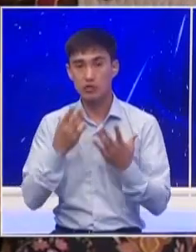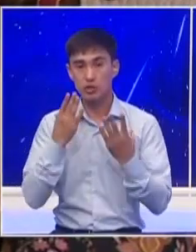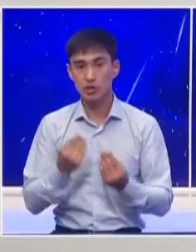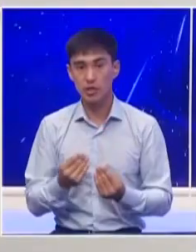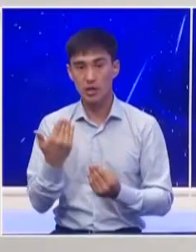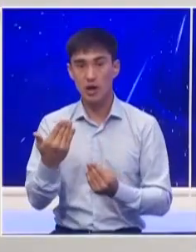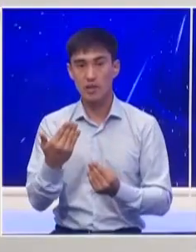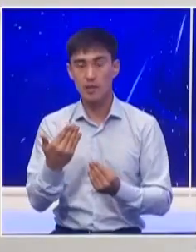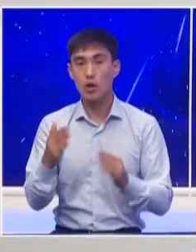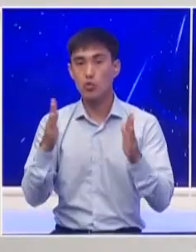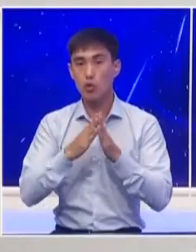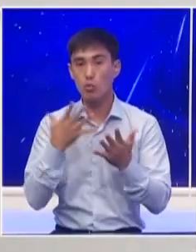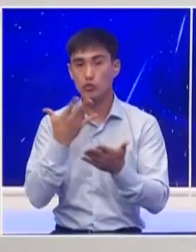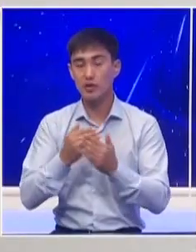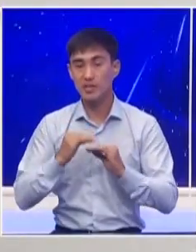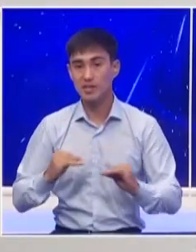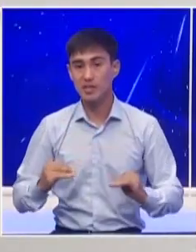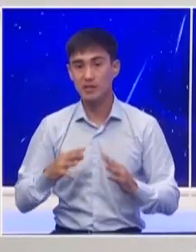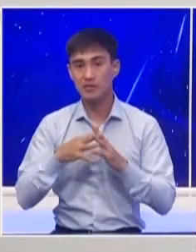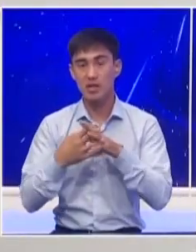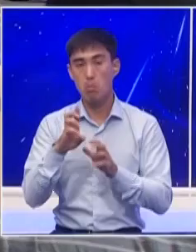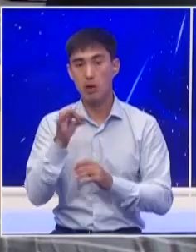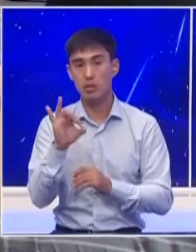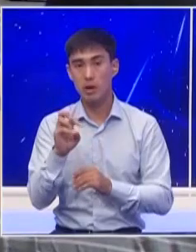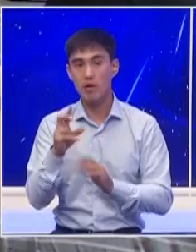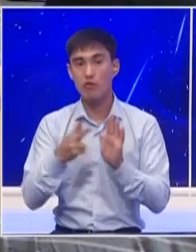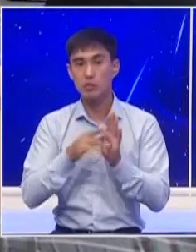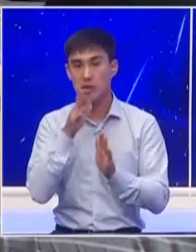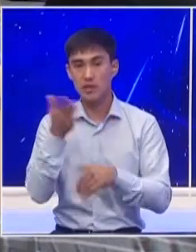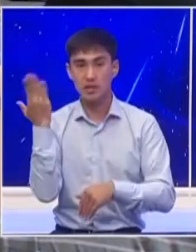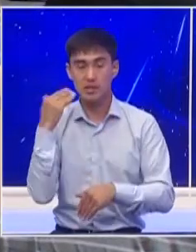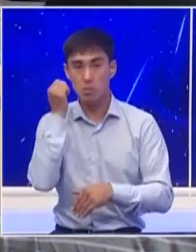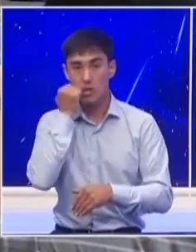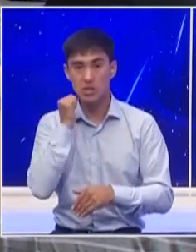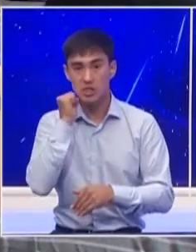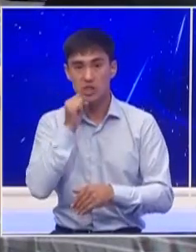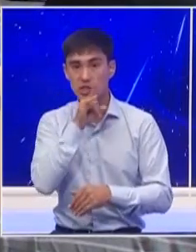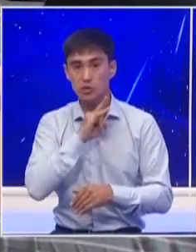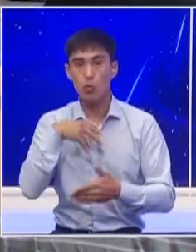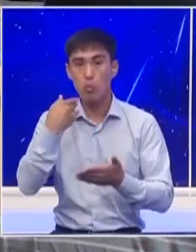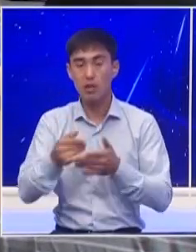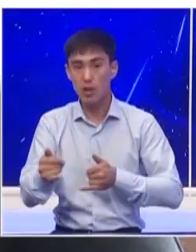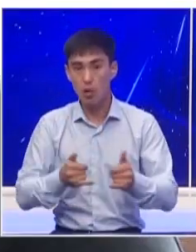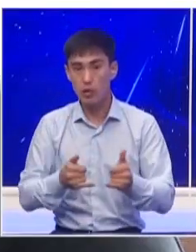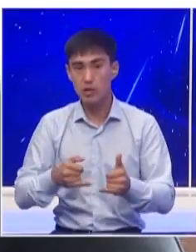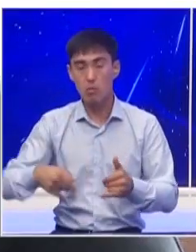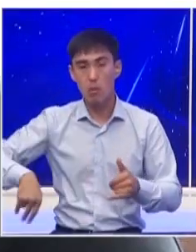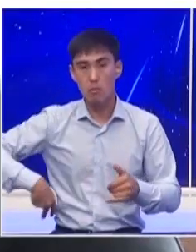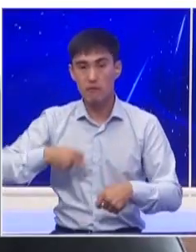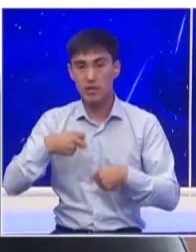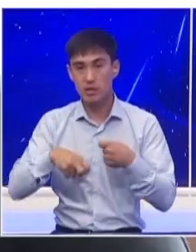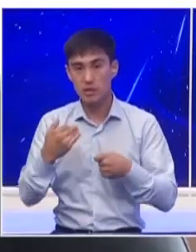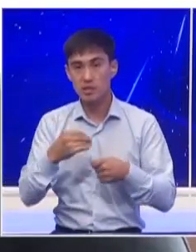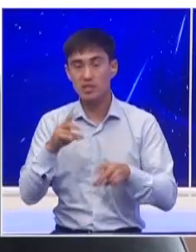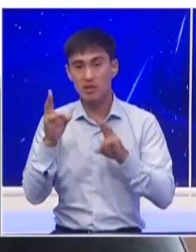день она находится дома у своих детей в селе Бактыбай. 8 лет назад пожилая женщина упала на лед и повредила себе бедро. Теперь